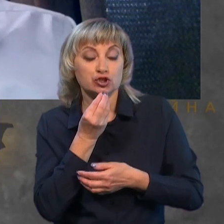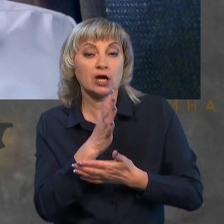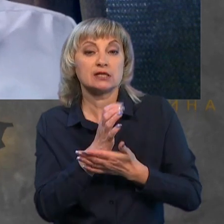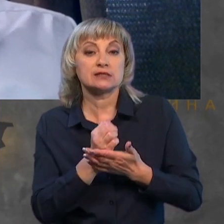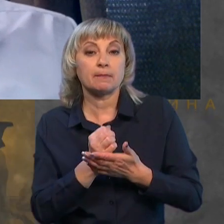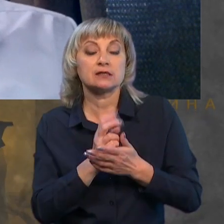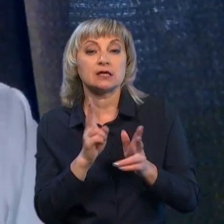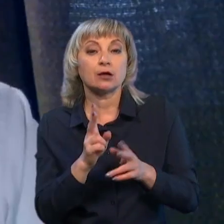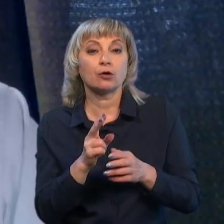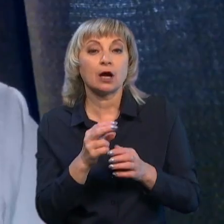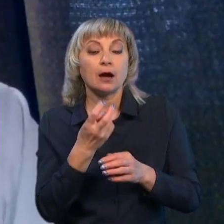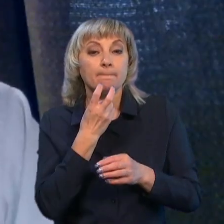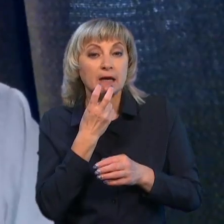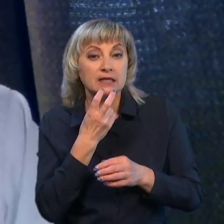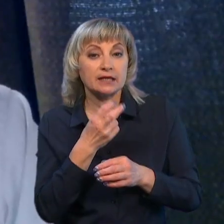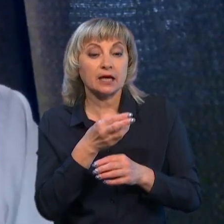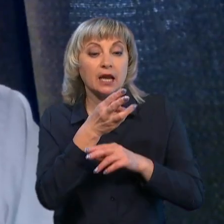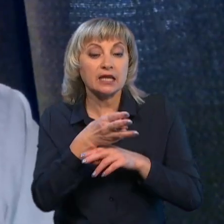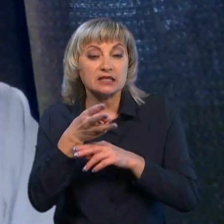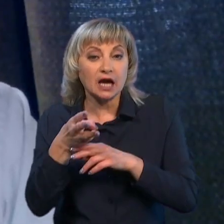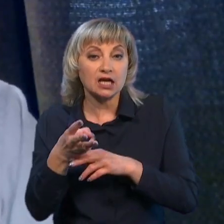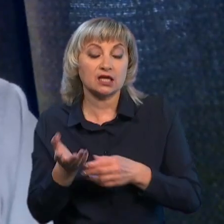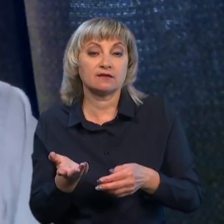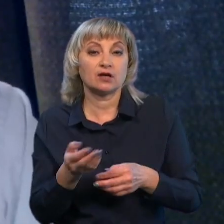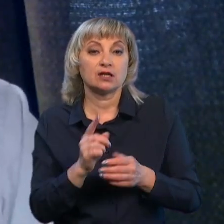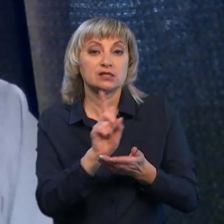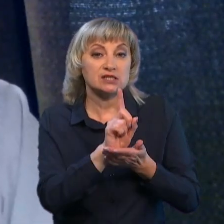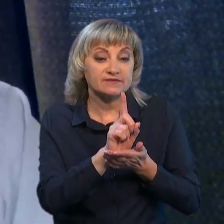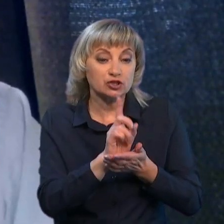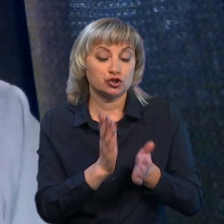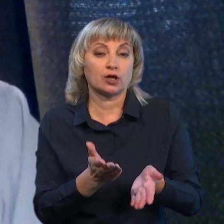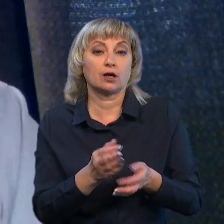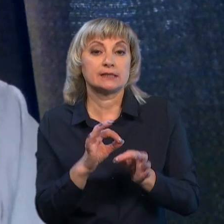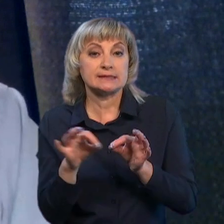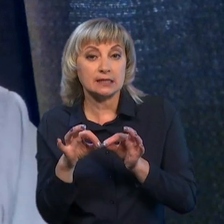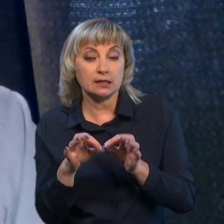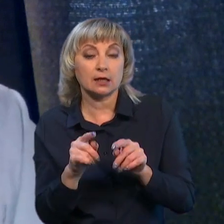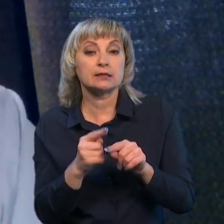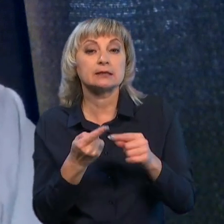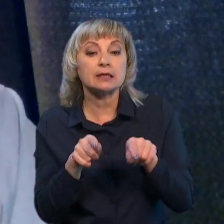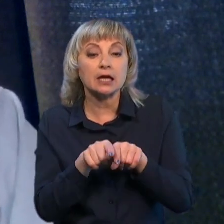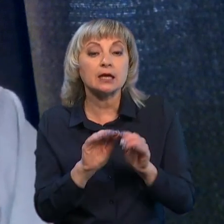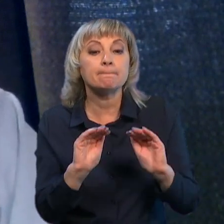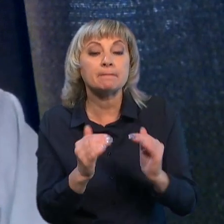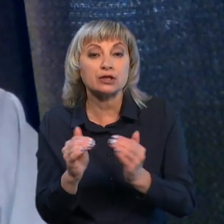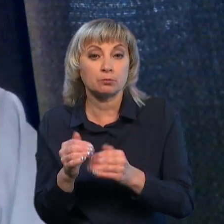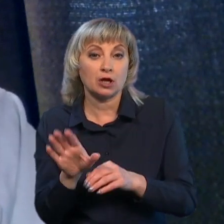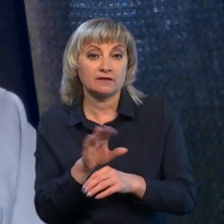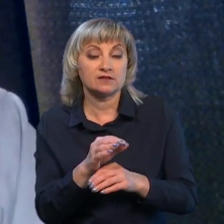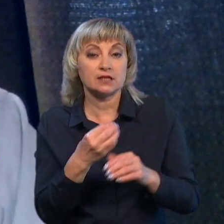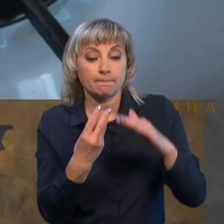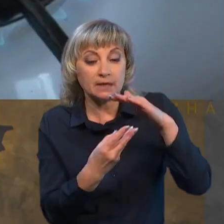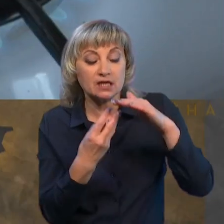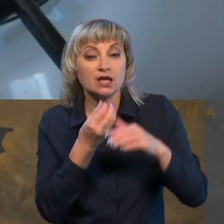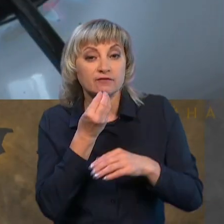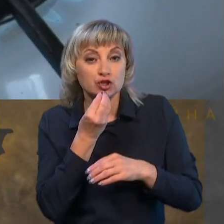якоїсь там батареї, як мається на увазі, там ліхтариків, свічка, хоча б там сірники, от такий мінімум. Тобто всі ці речі там для підігріву їжі,